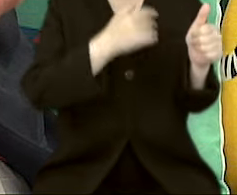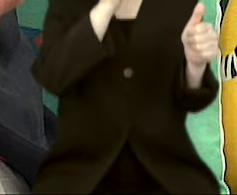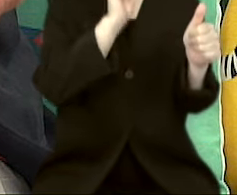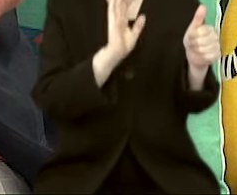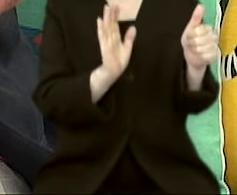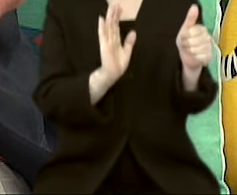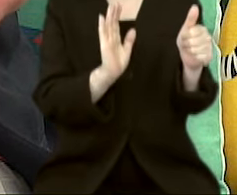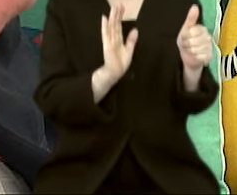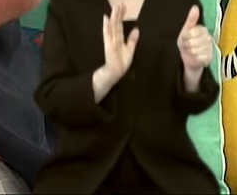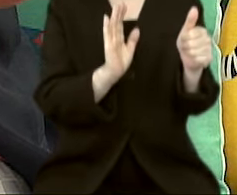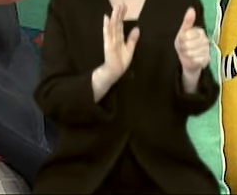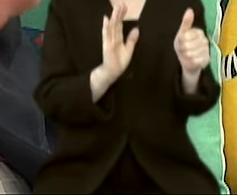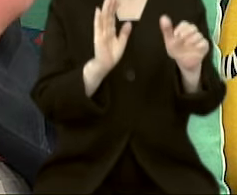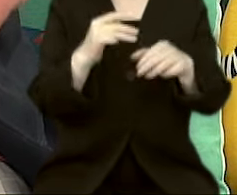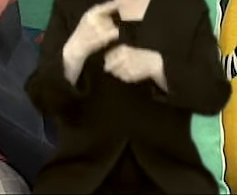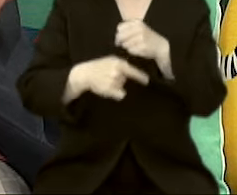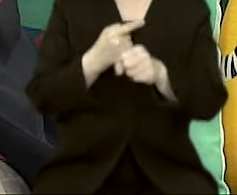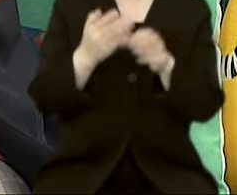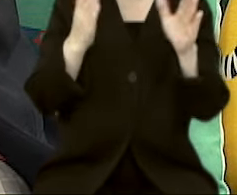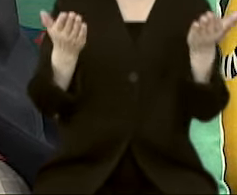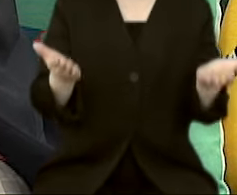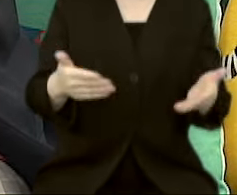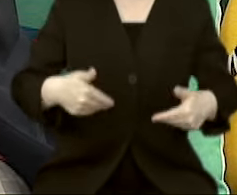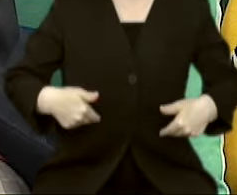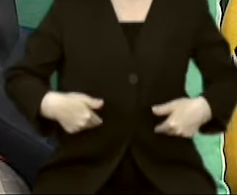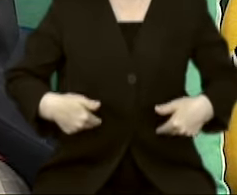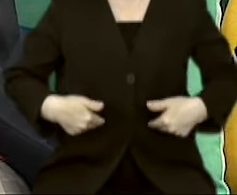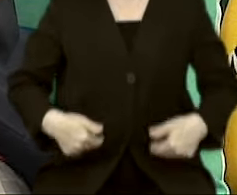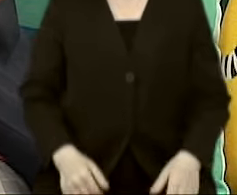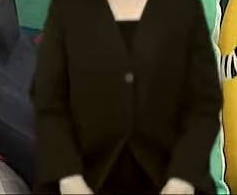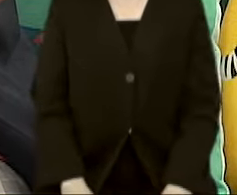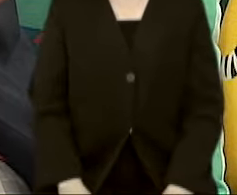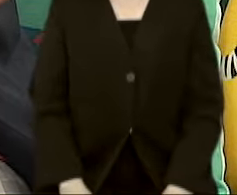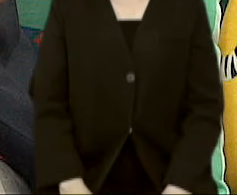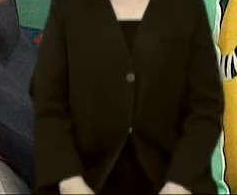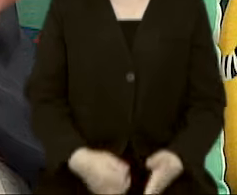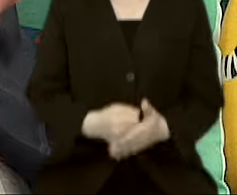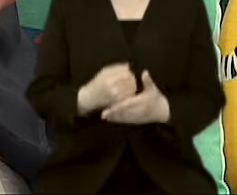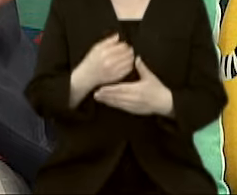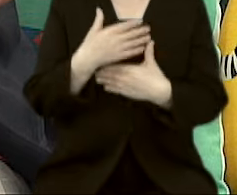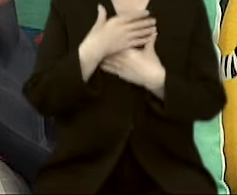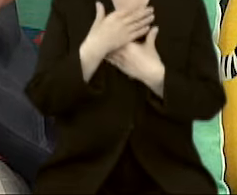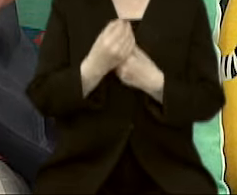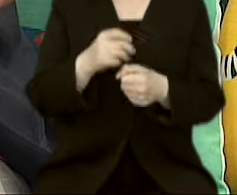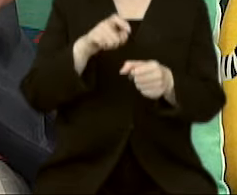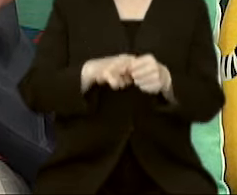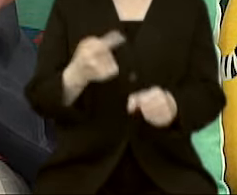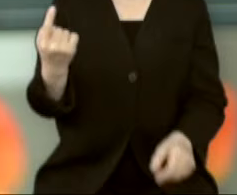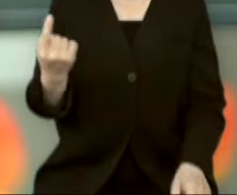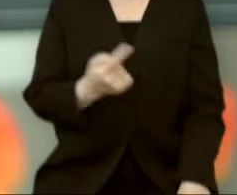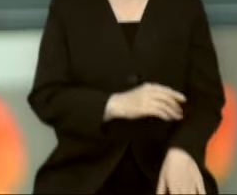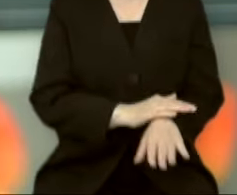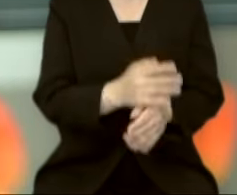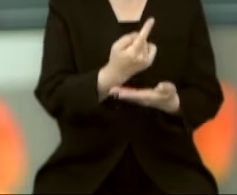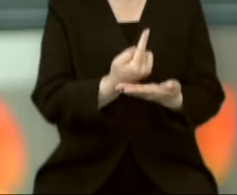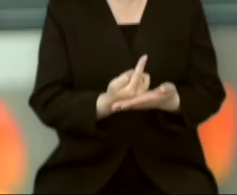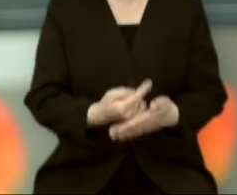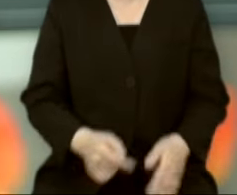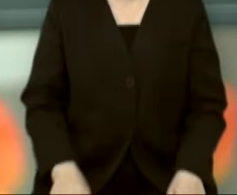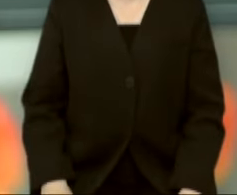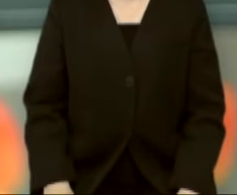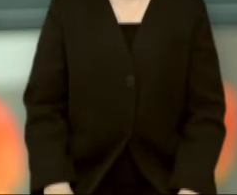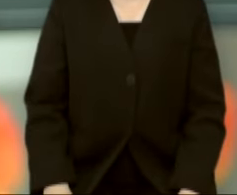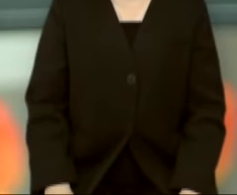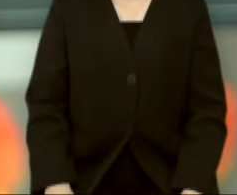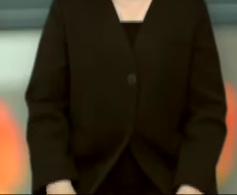좋으셔서 네. 이 시간에 좀 쉬어야 되겠다 생각을 해서 네. 예, 안식년으로 지금 나와 있습니다. 잘 오셨습니다.